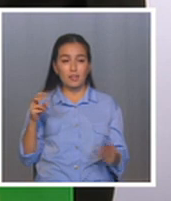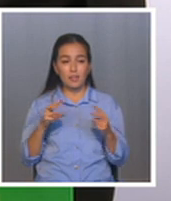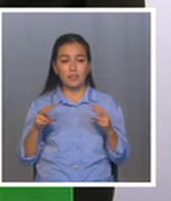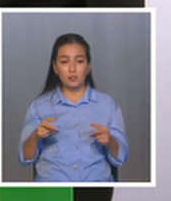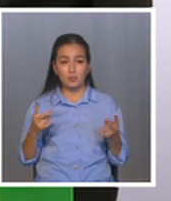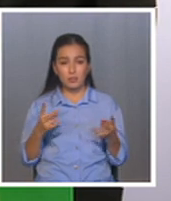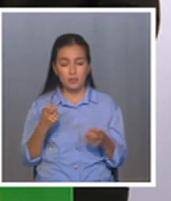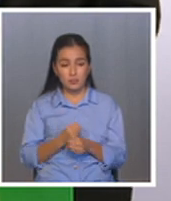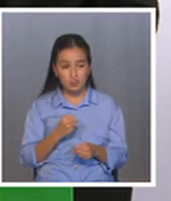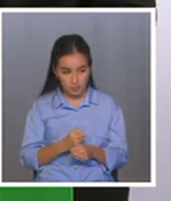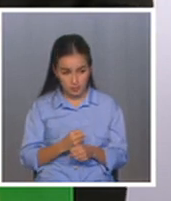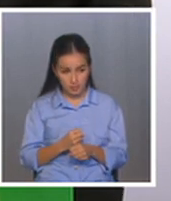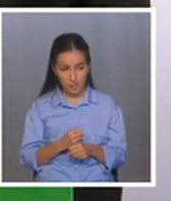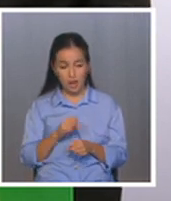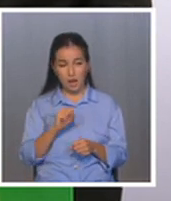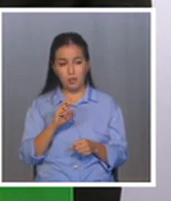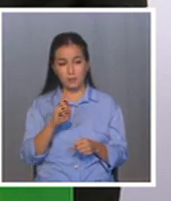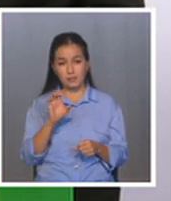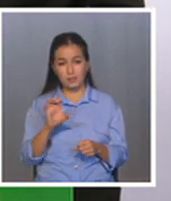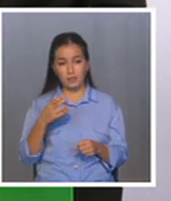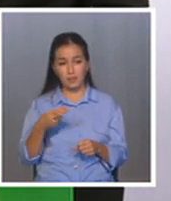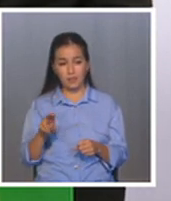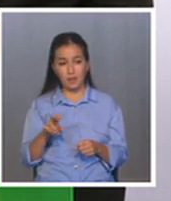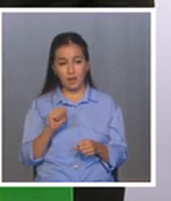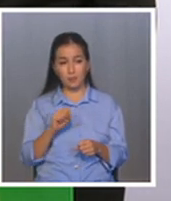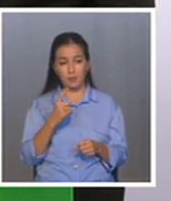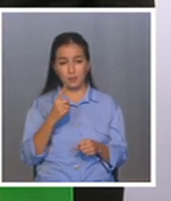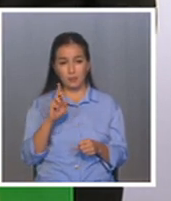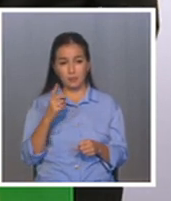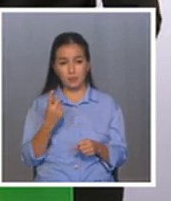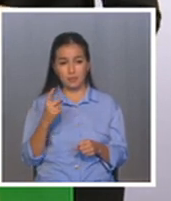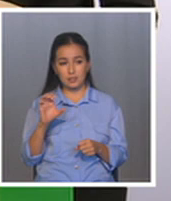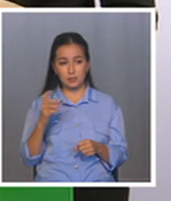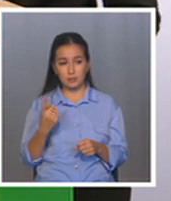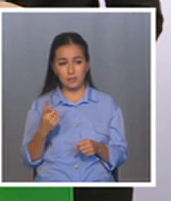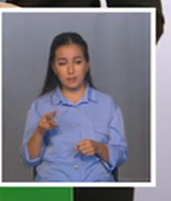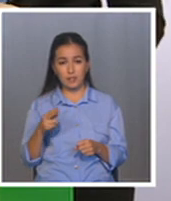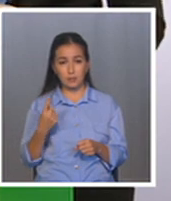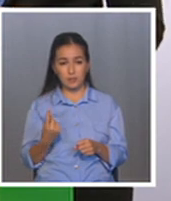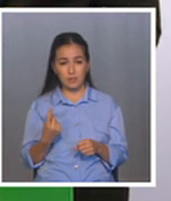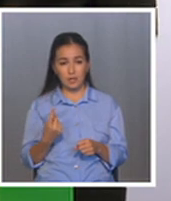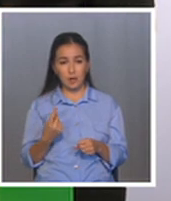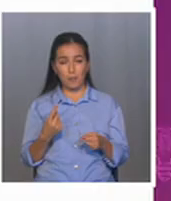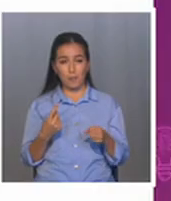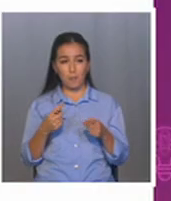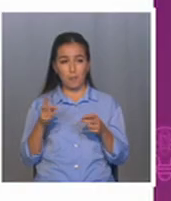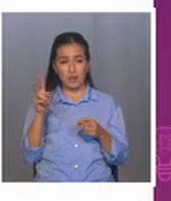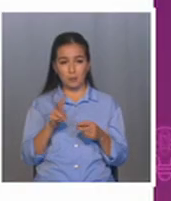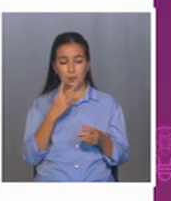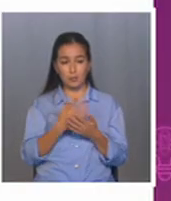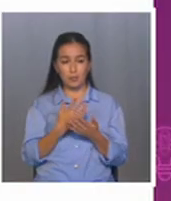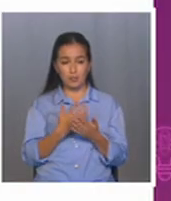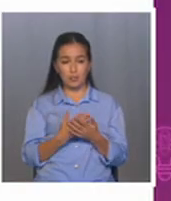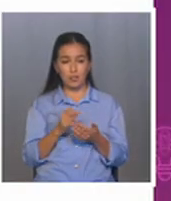көрсетейік. А, Б, С, Д, А1, Б1, С1, Д1 параллелепипеді берілген. А,